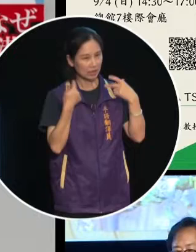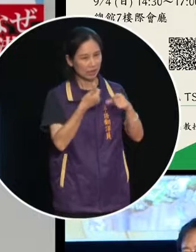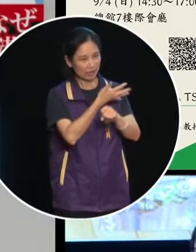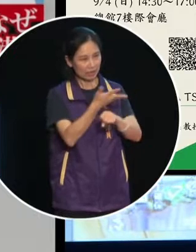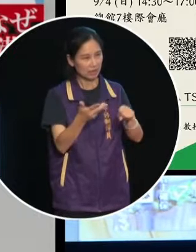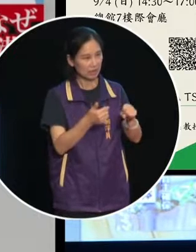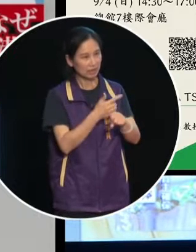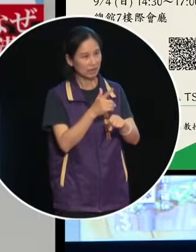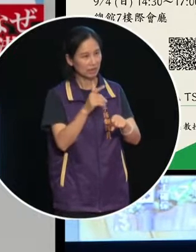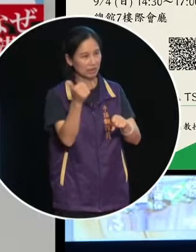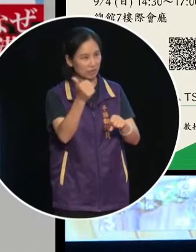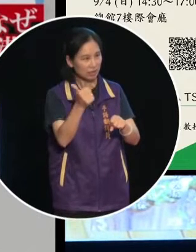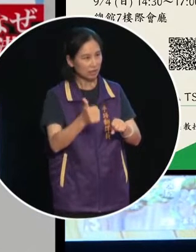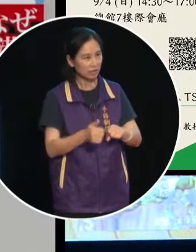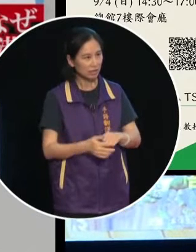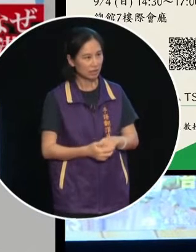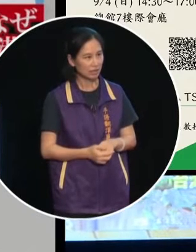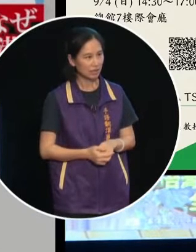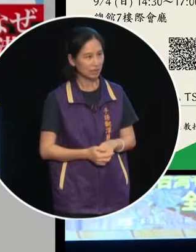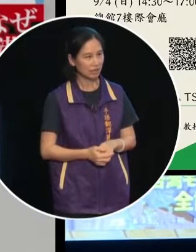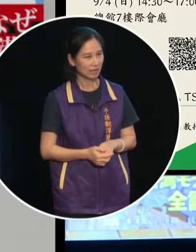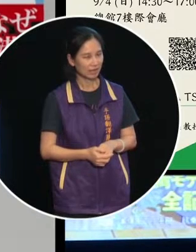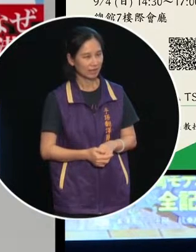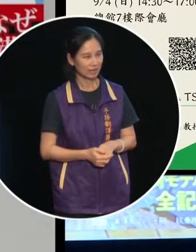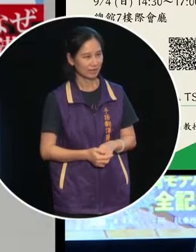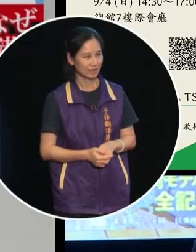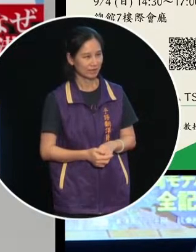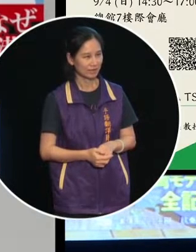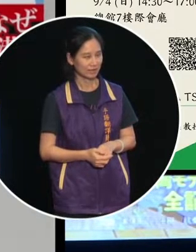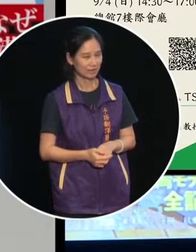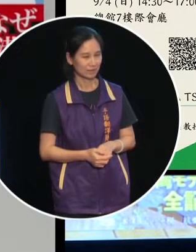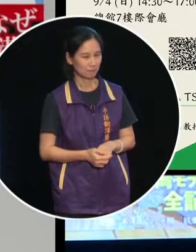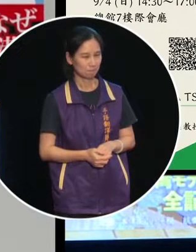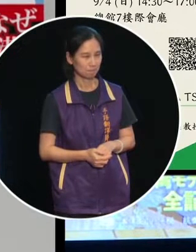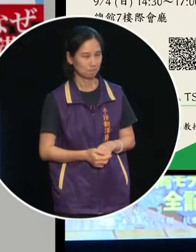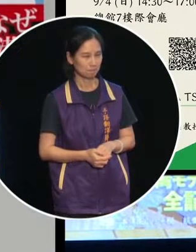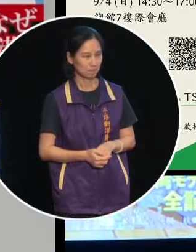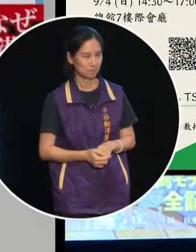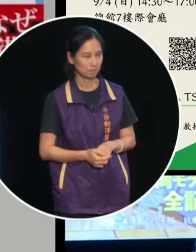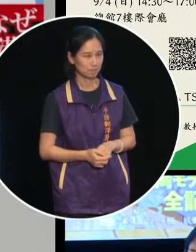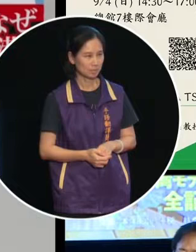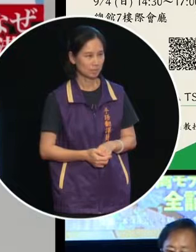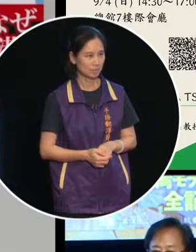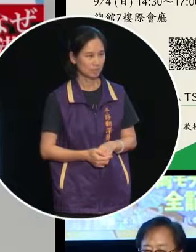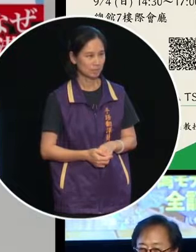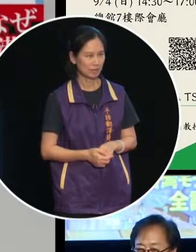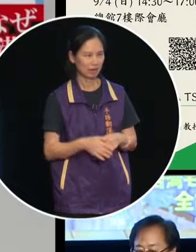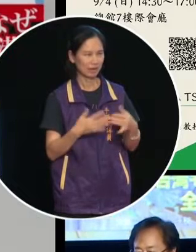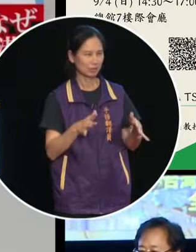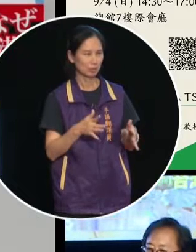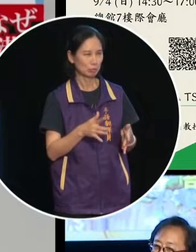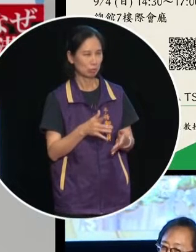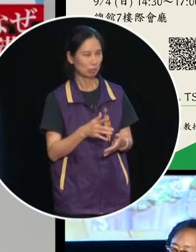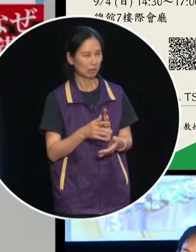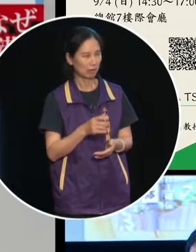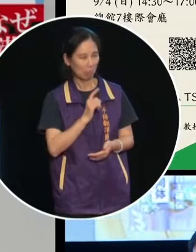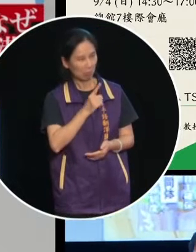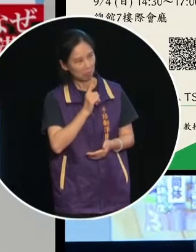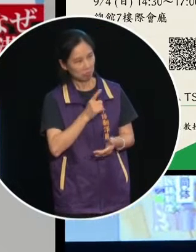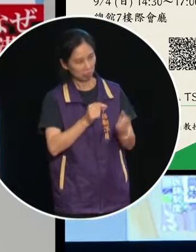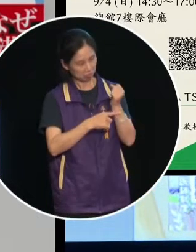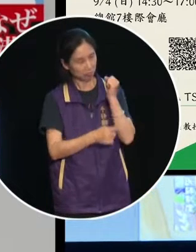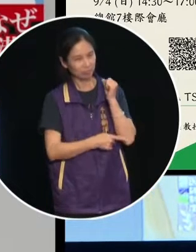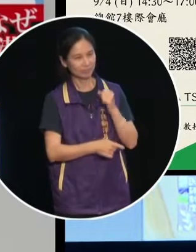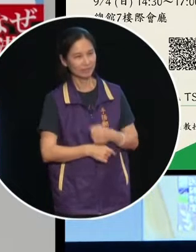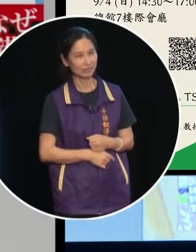是野冈先生，或者是对啊。有很多念法了，没关系，反正就是大家都